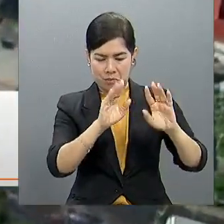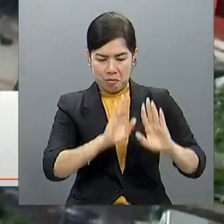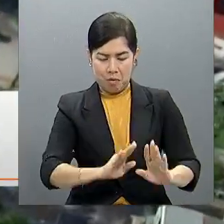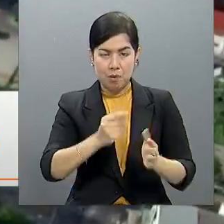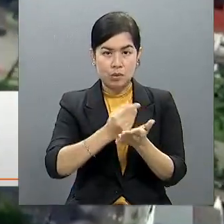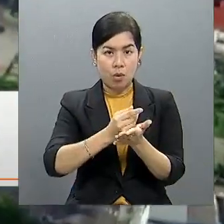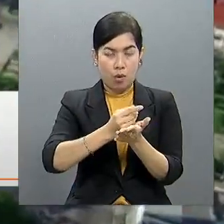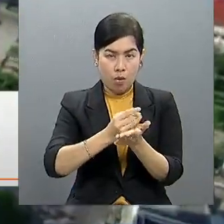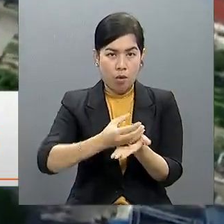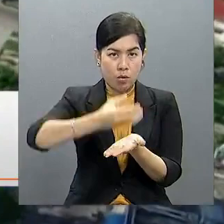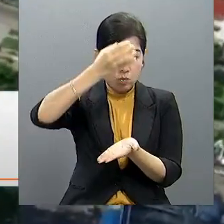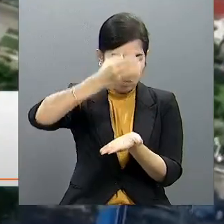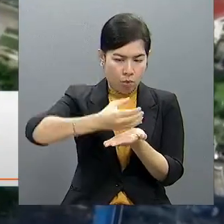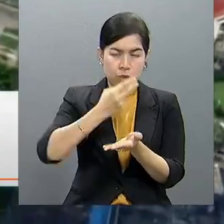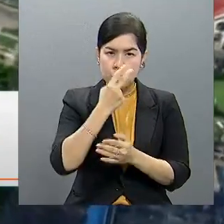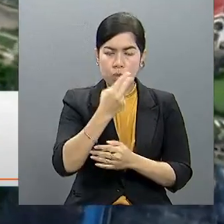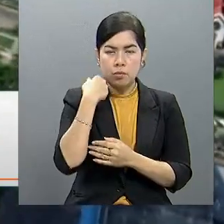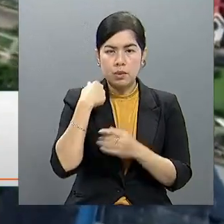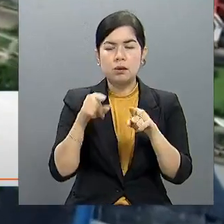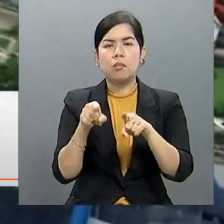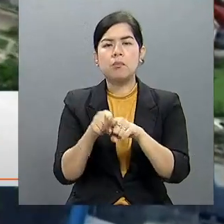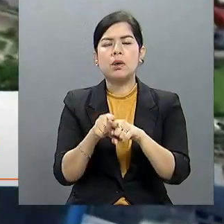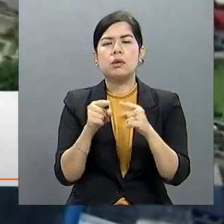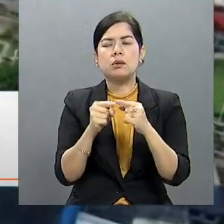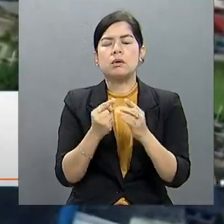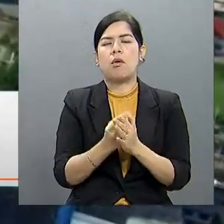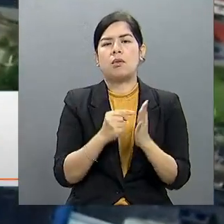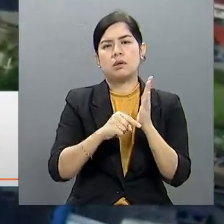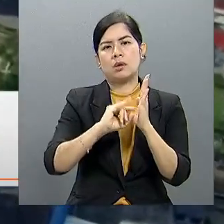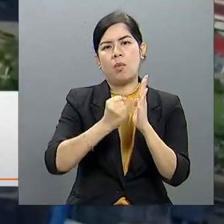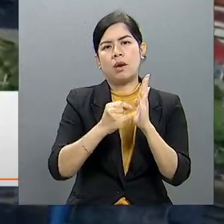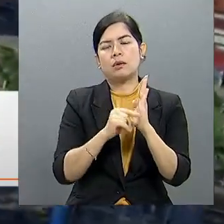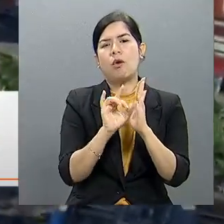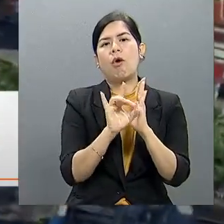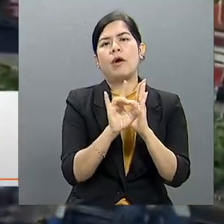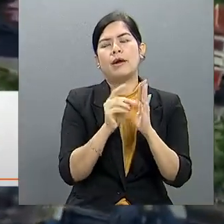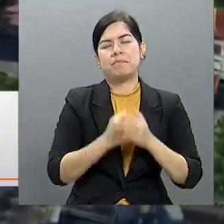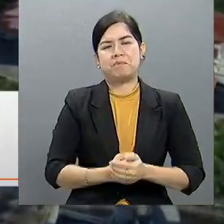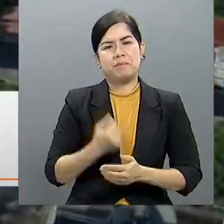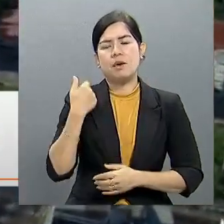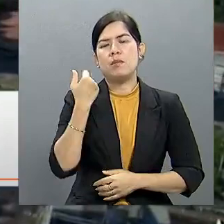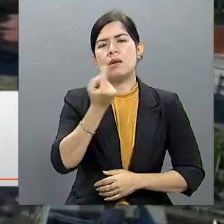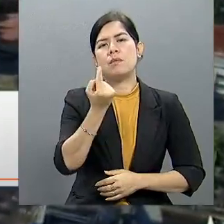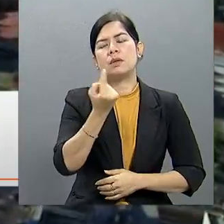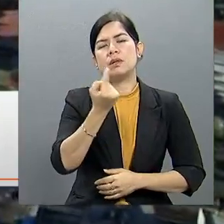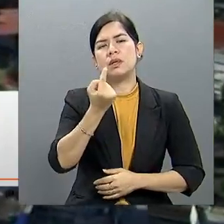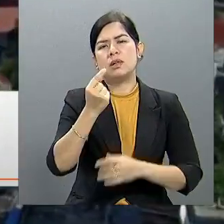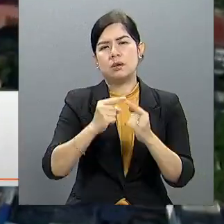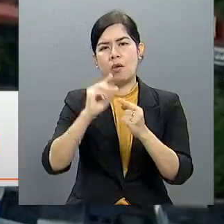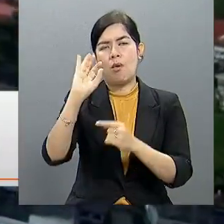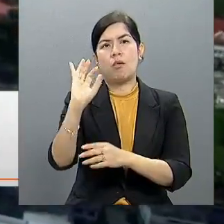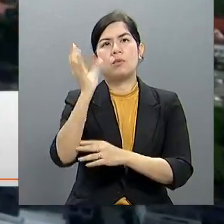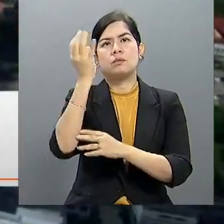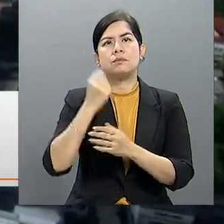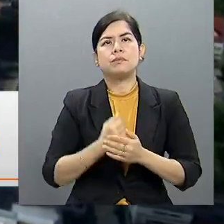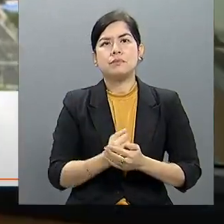ัวตนและอัตลัษของเมือง 101 ได้อย่ชะเจนและเรีกได้ว่ามีเพียงแห่งเดียวในโลกอกด้วยค่ะเห็นหอตั้ง